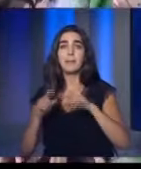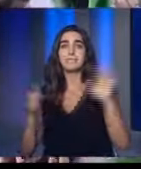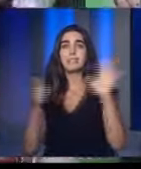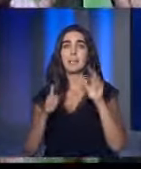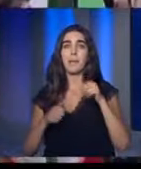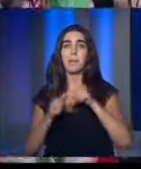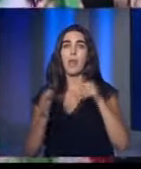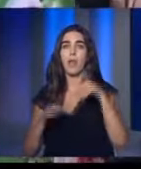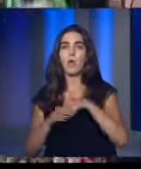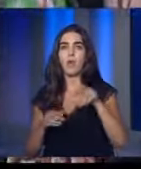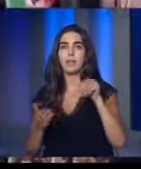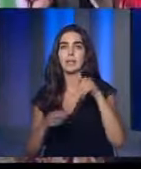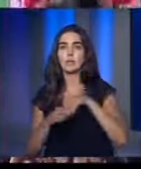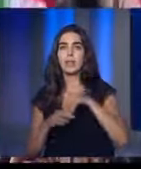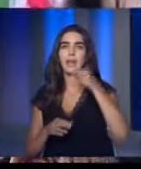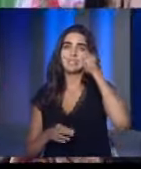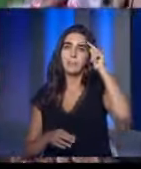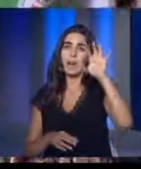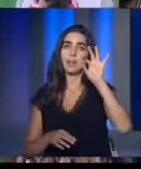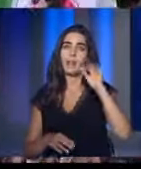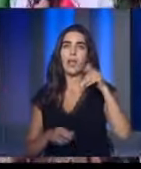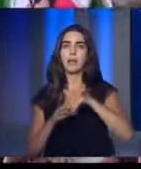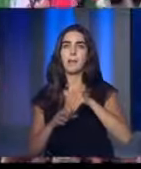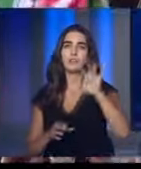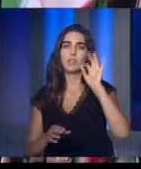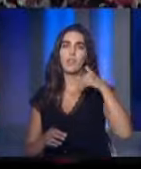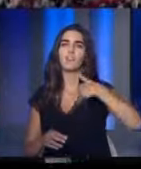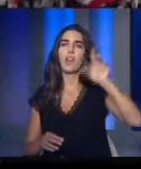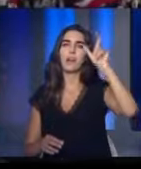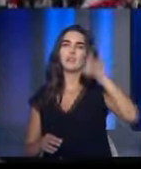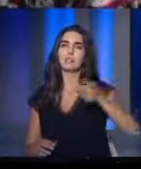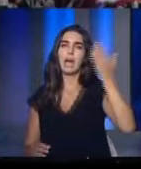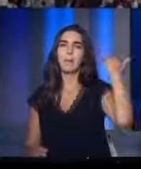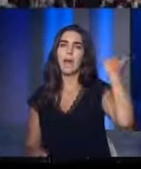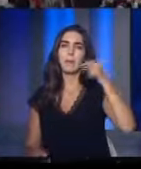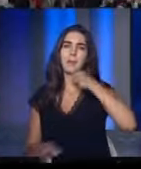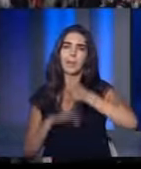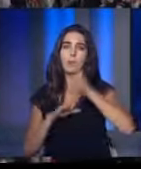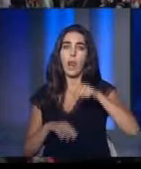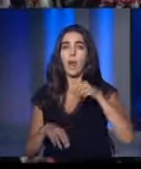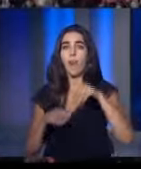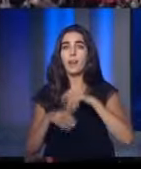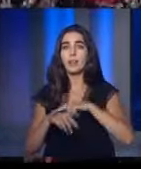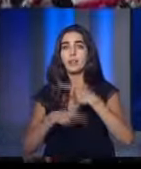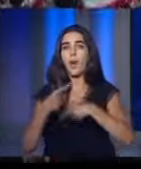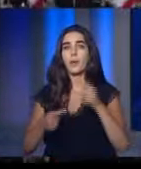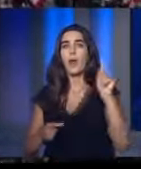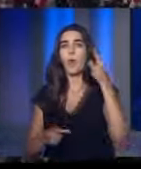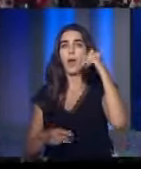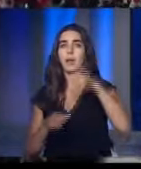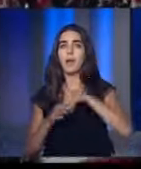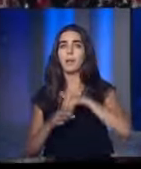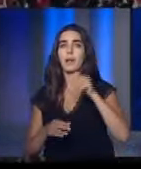التصويت لاختيار رئيس جديد للبلاد خلفا للرئيس الراحل السيد إبراهيم رئيسي، وخلال الدورة الأولى من الانتخابات